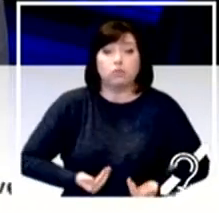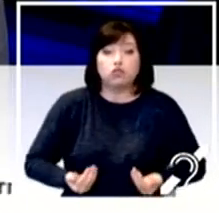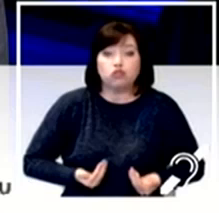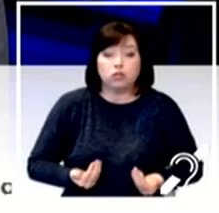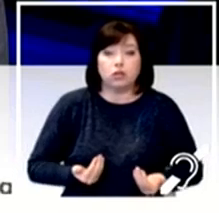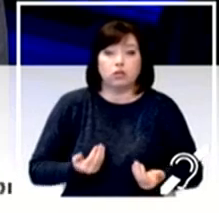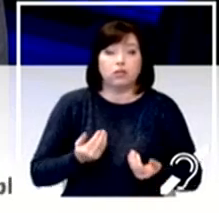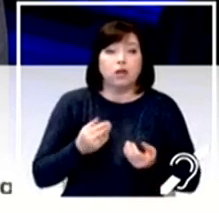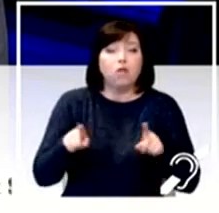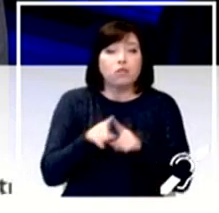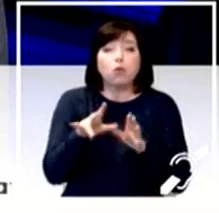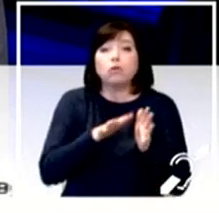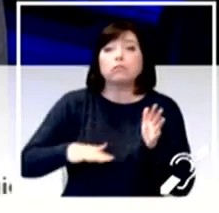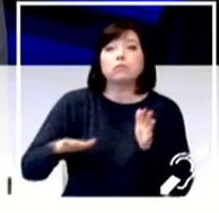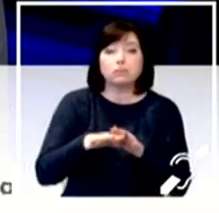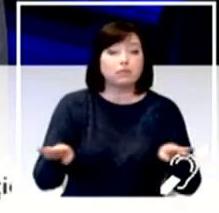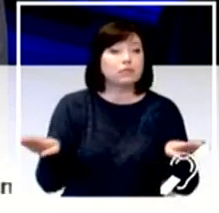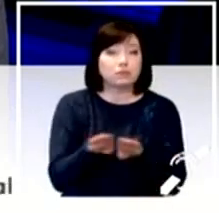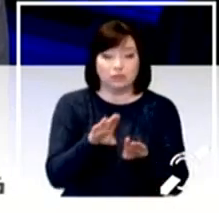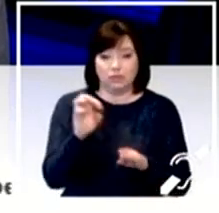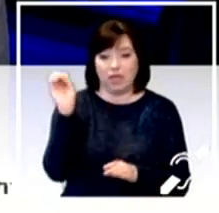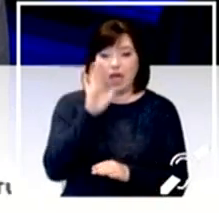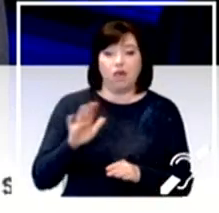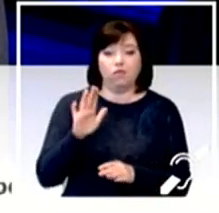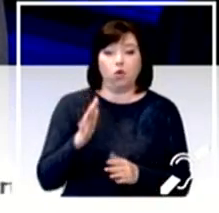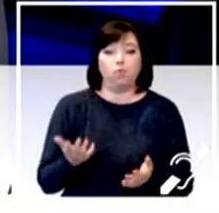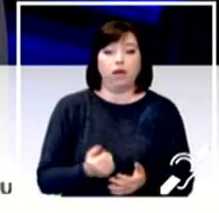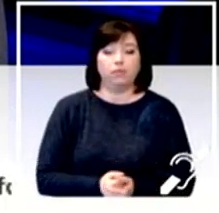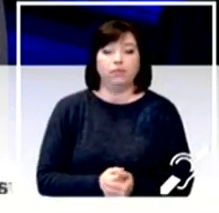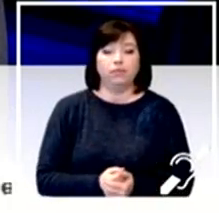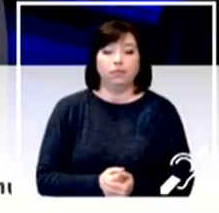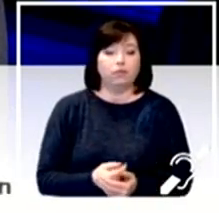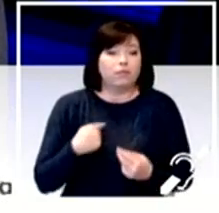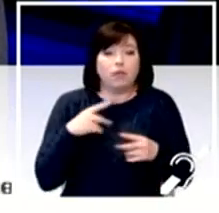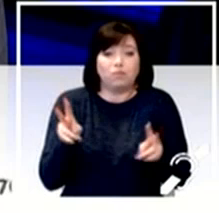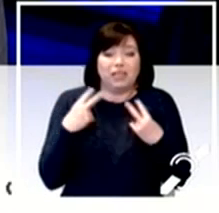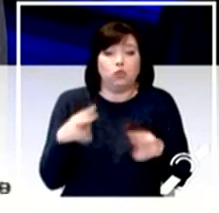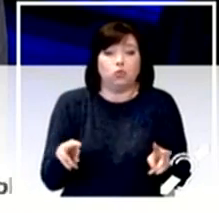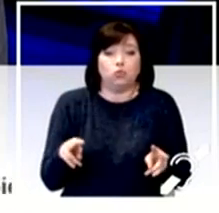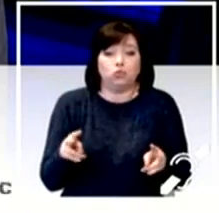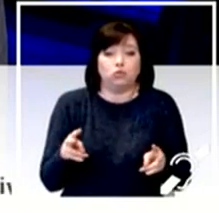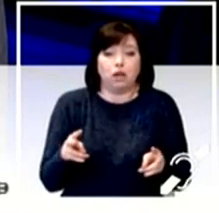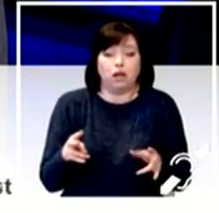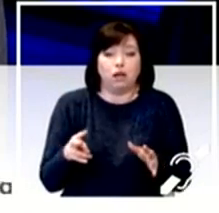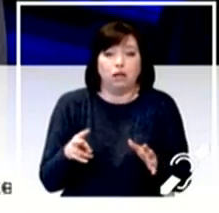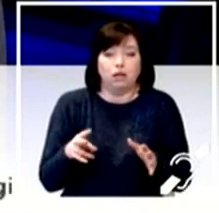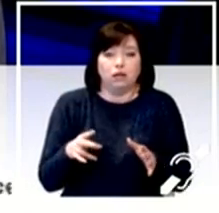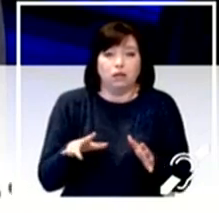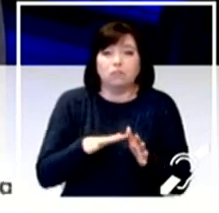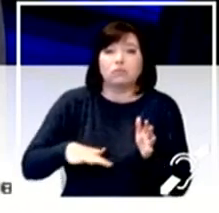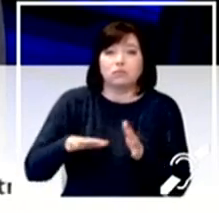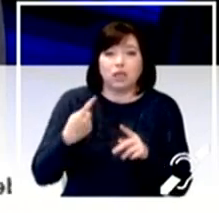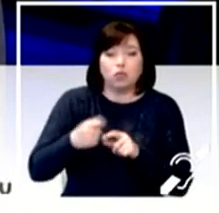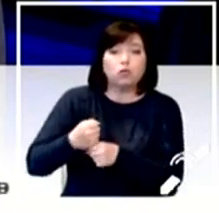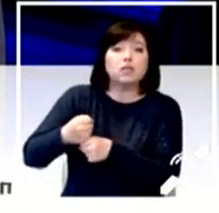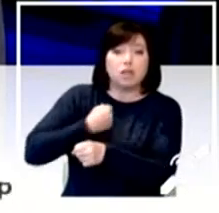într-un spațiu european. Nu avem nevoie de un spațiu pe care ne-l